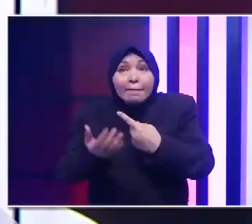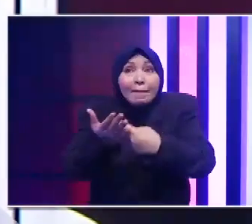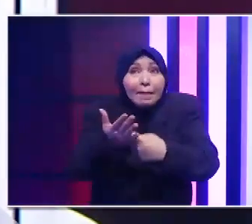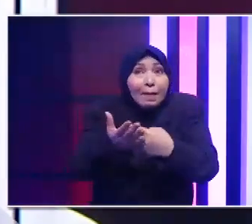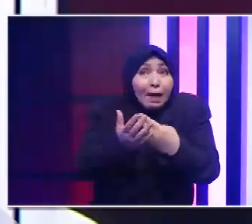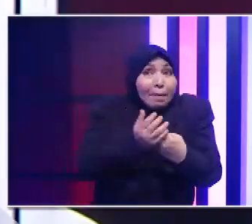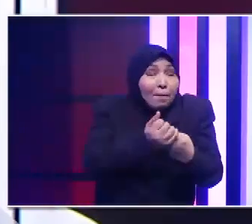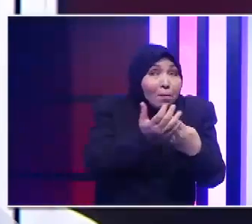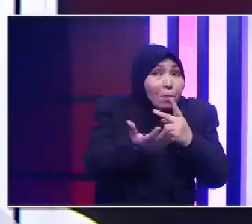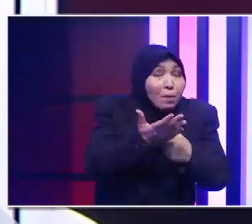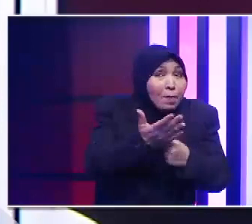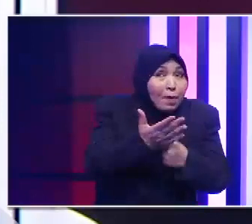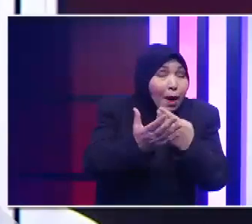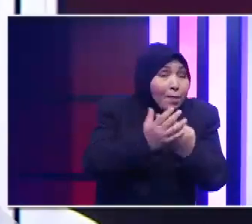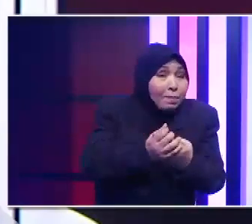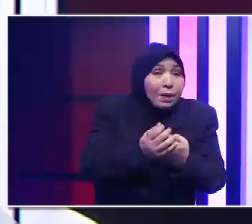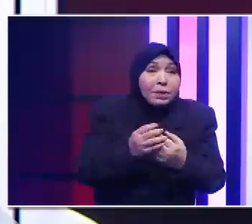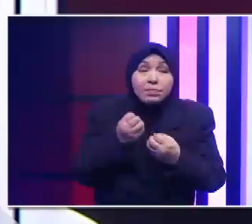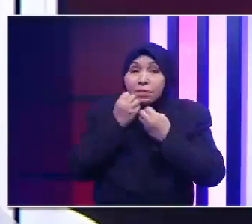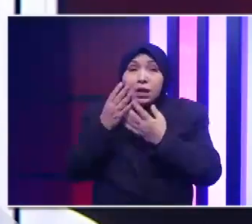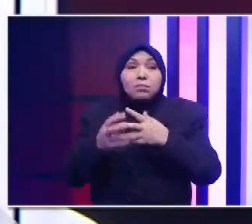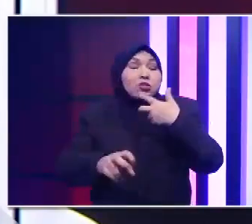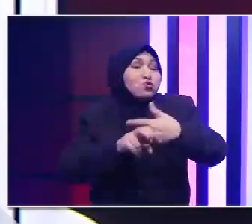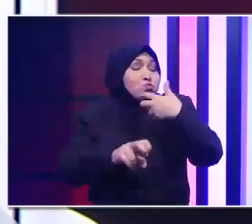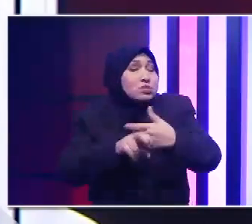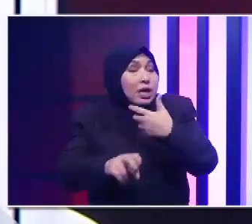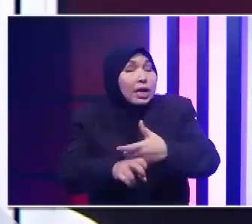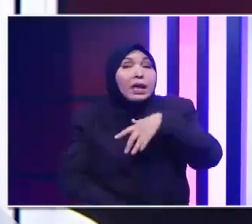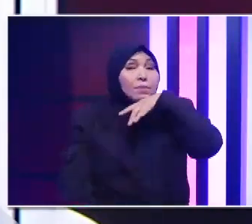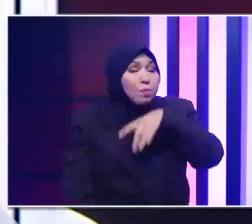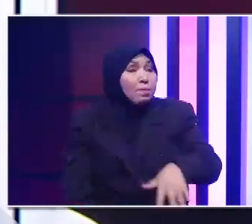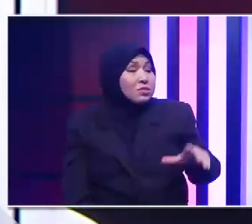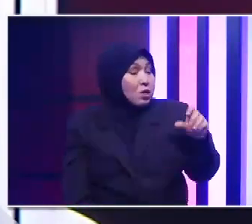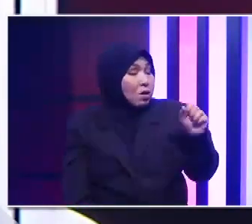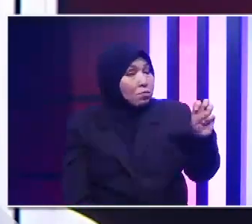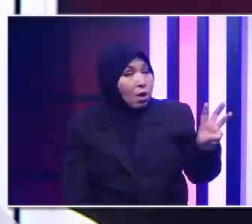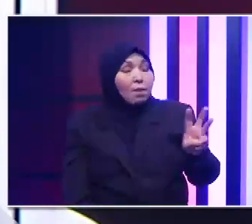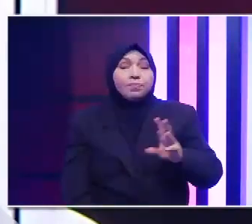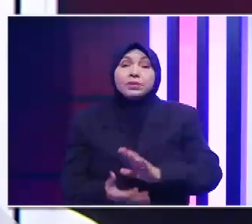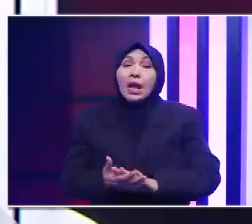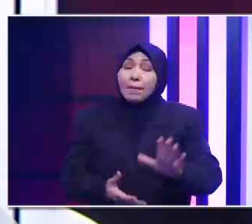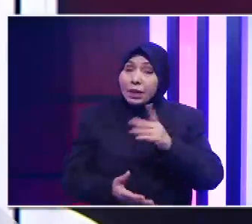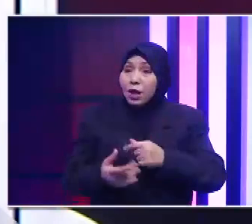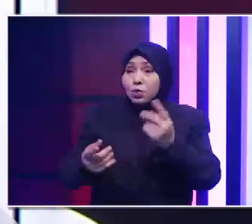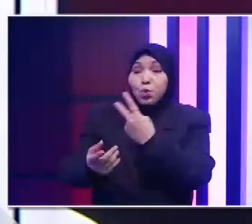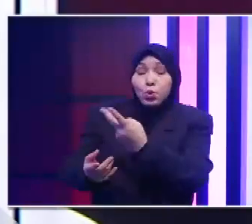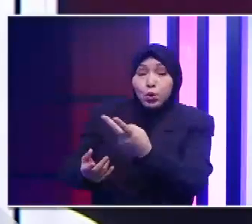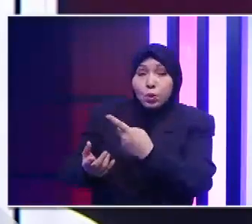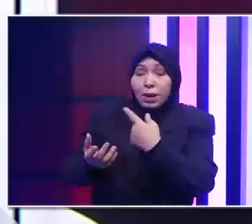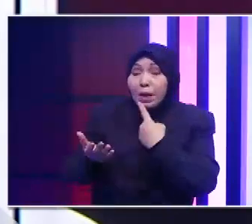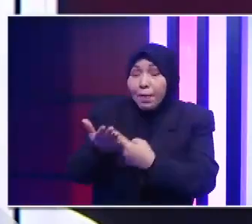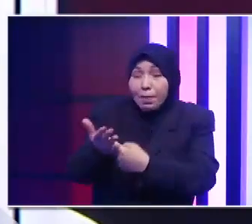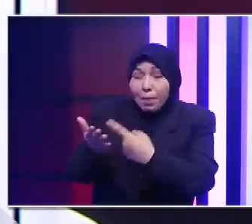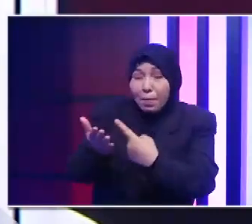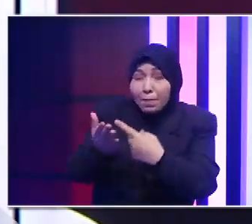mereka berpakaian untuk kita katakan menyusahkan Nabi Shallallahu Alaihi Wasallam Dimana mereka berpakaian kalaulah Nabi